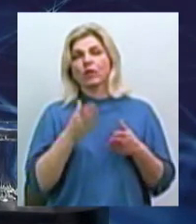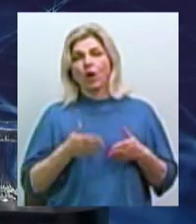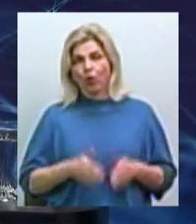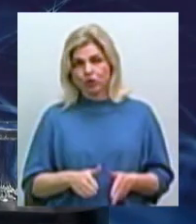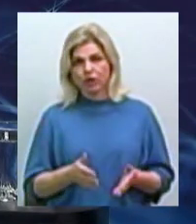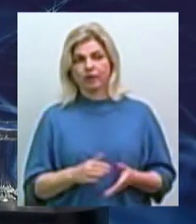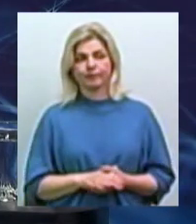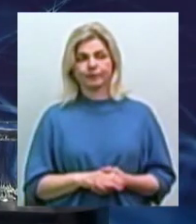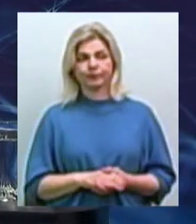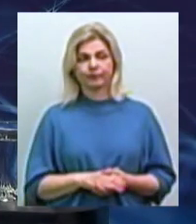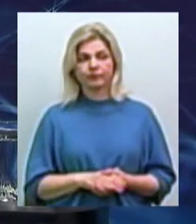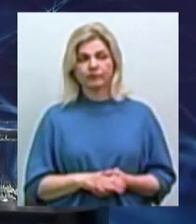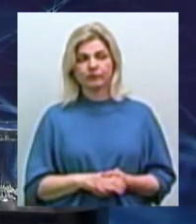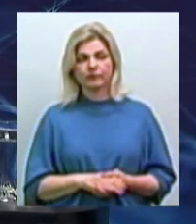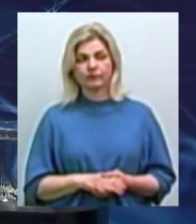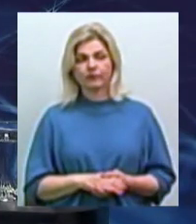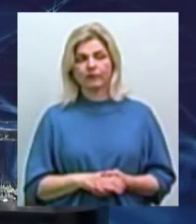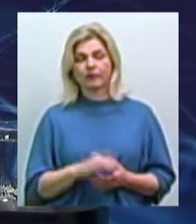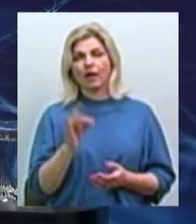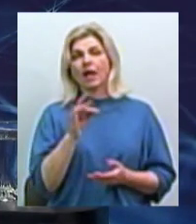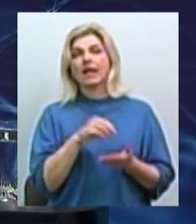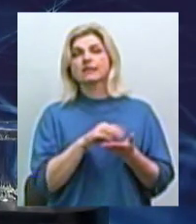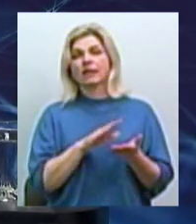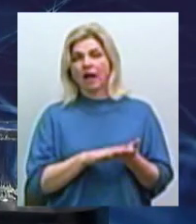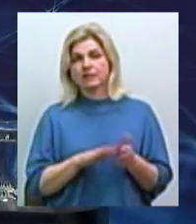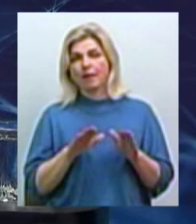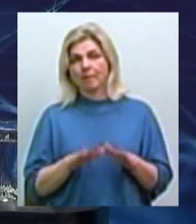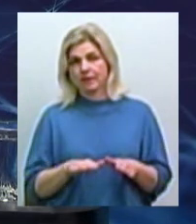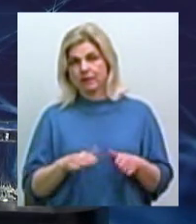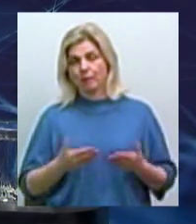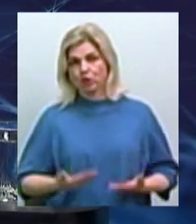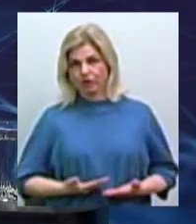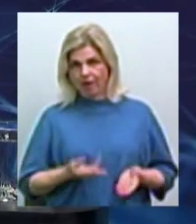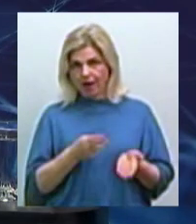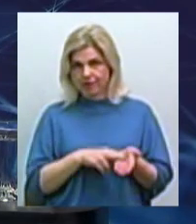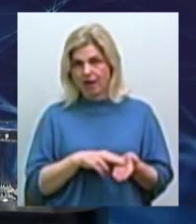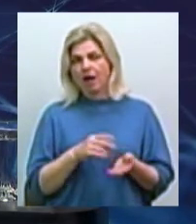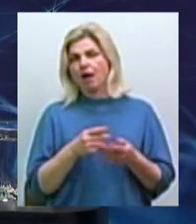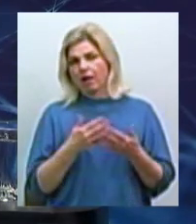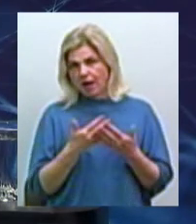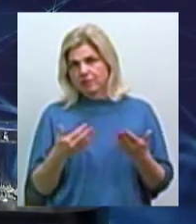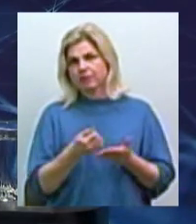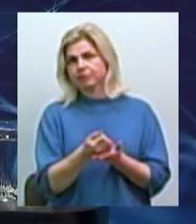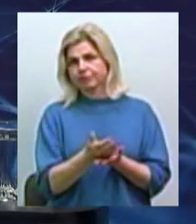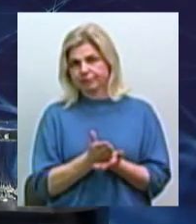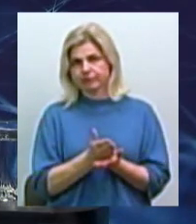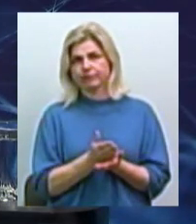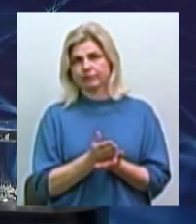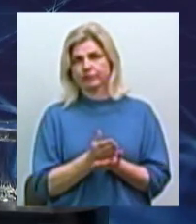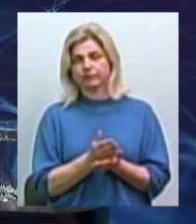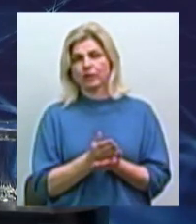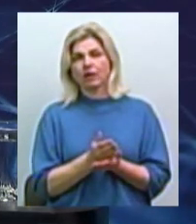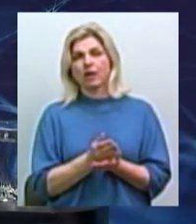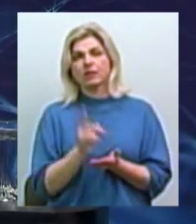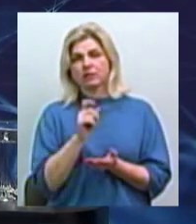народження, отримання реєстрації того ж самого місця проживання. Тобто такий великий комплексний